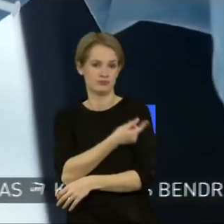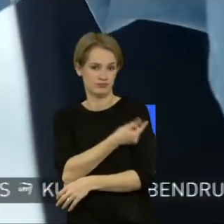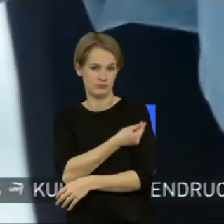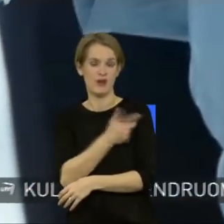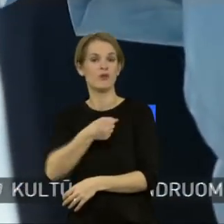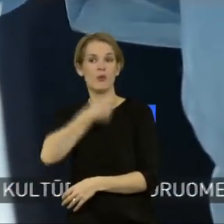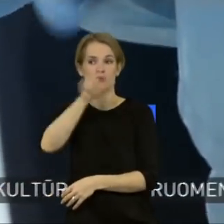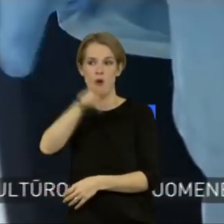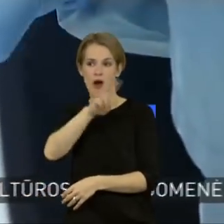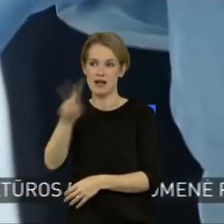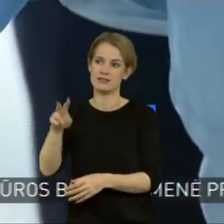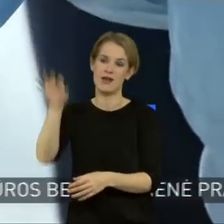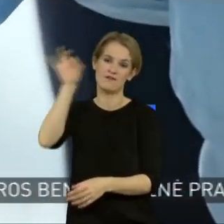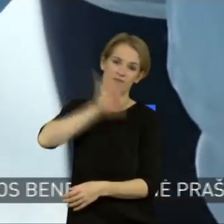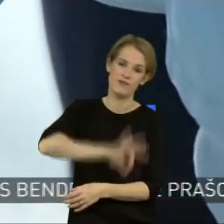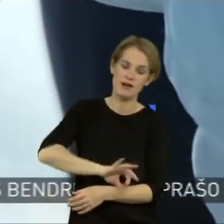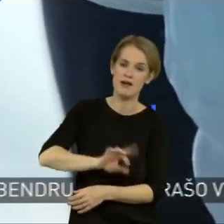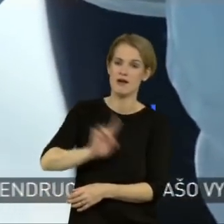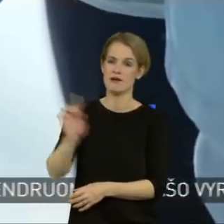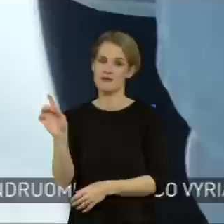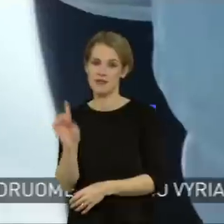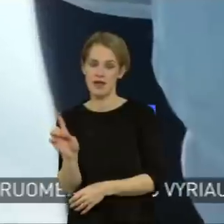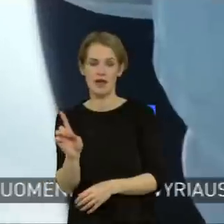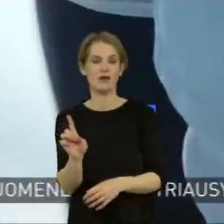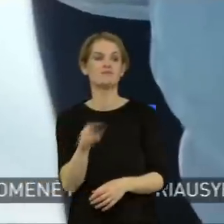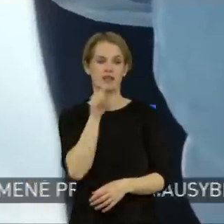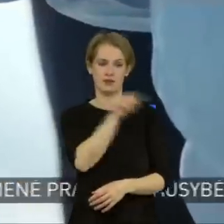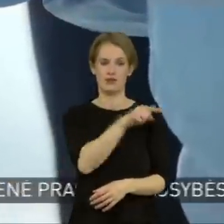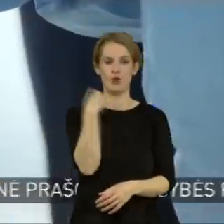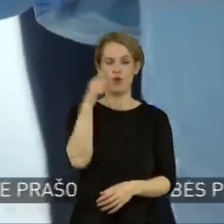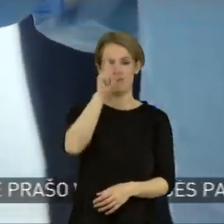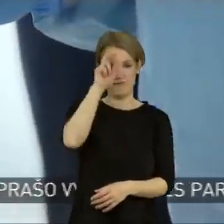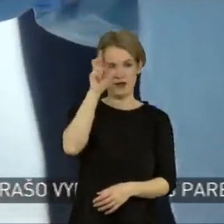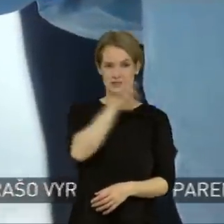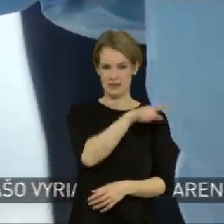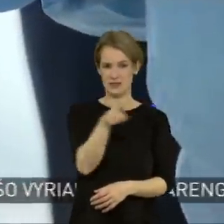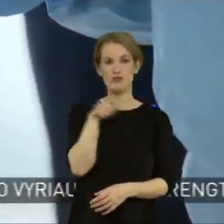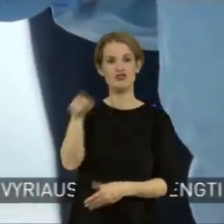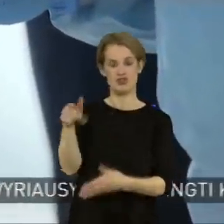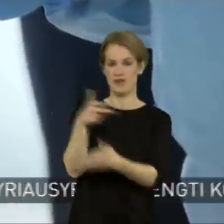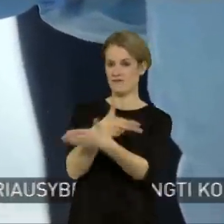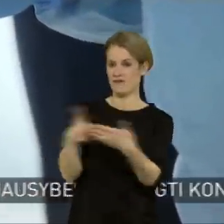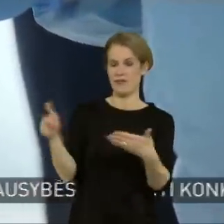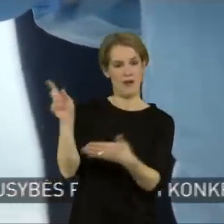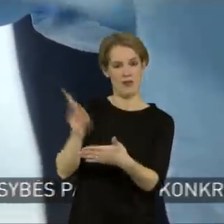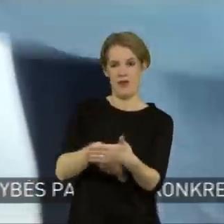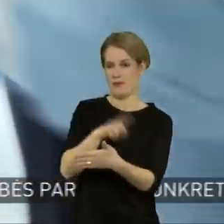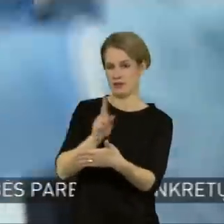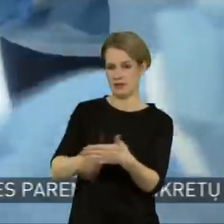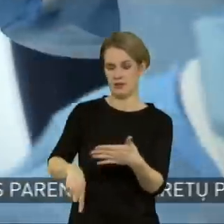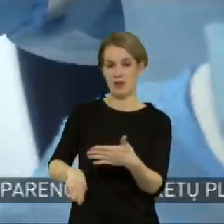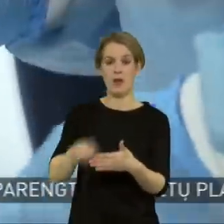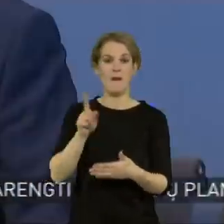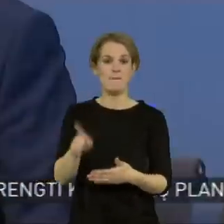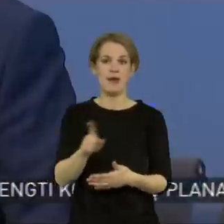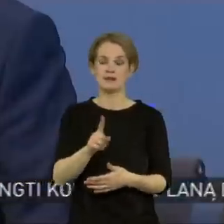ne vienoje šalyje pakirto visuomenės pasitikėjimo būtent šią vakciną. Ekspertai sako, baimės